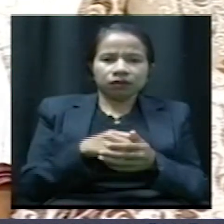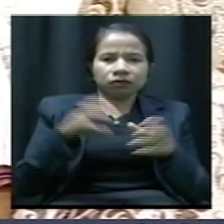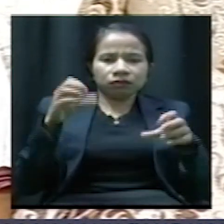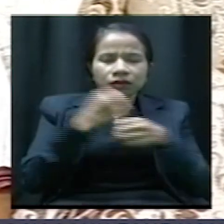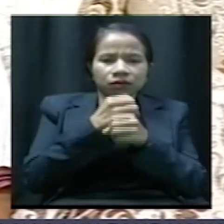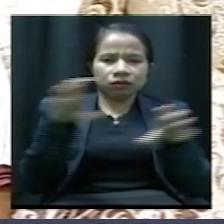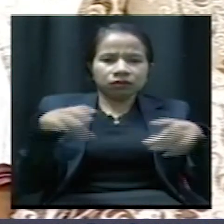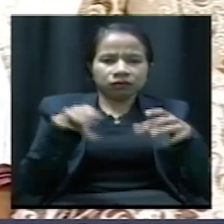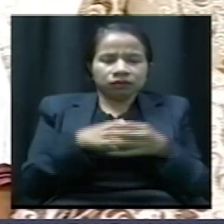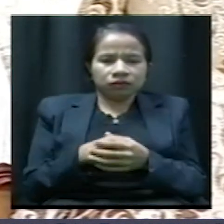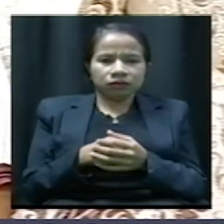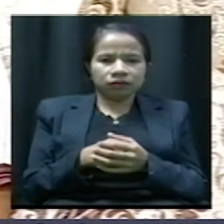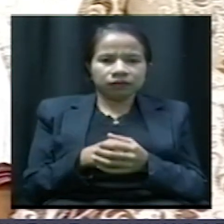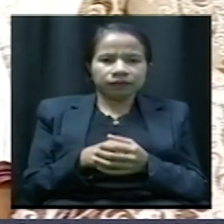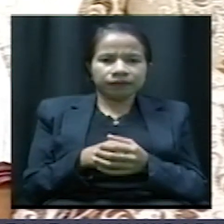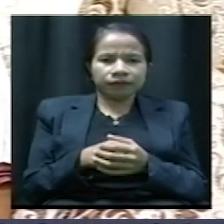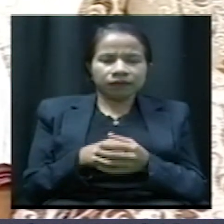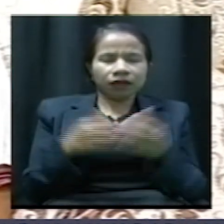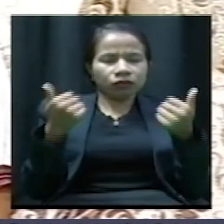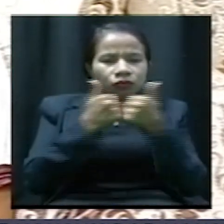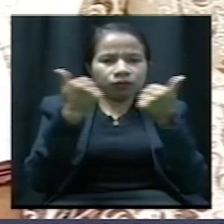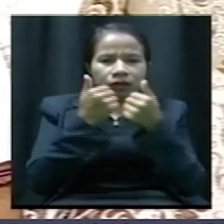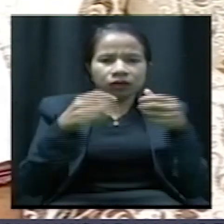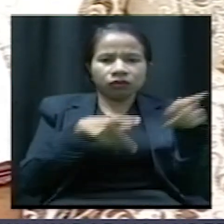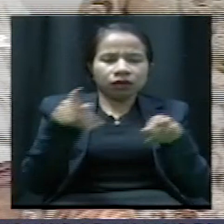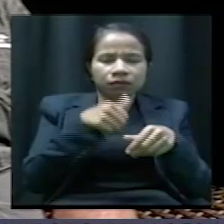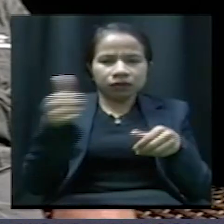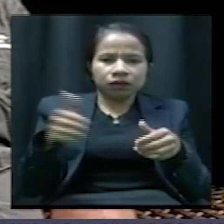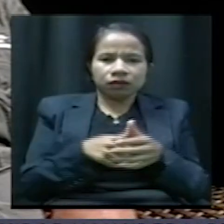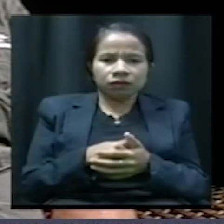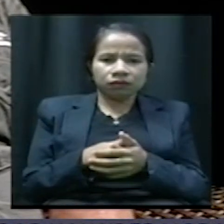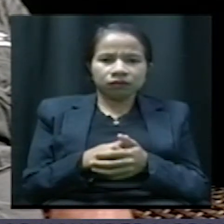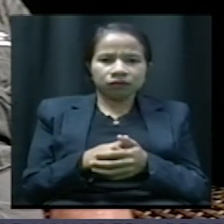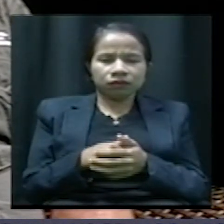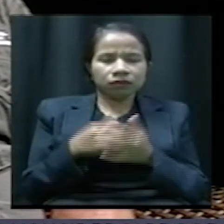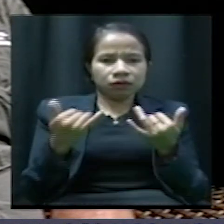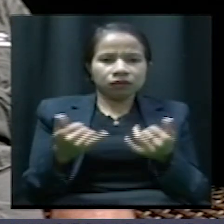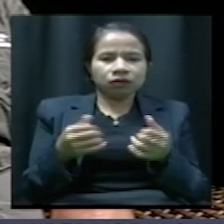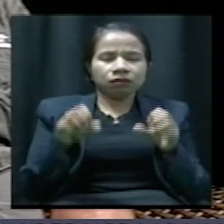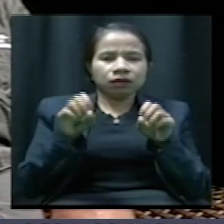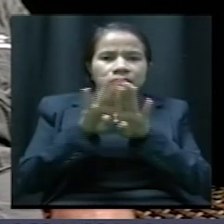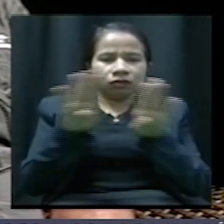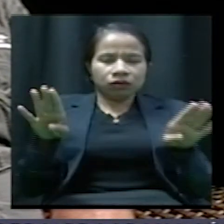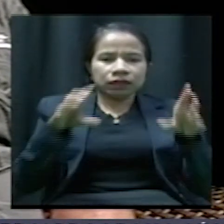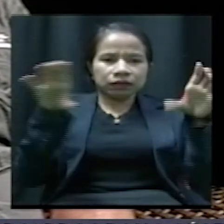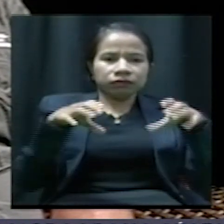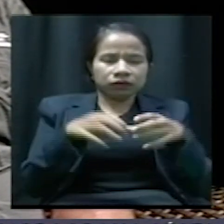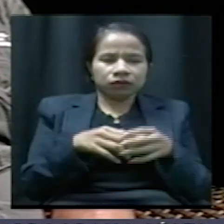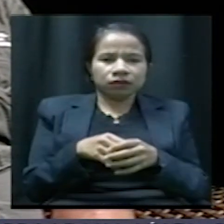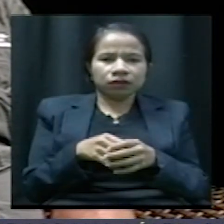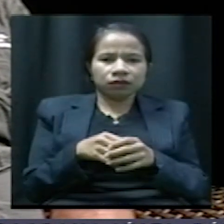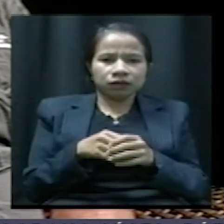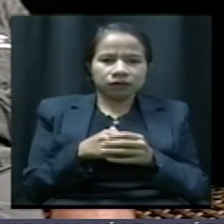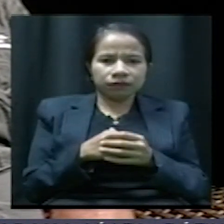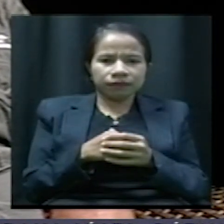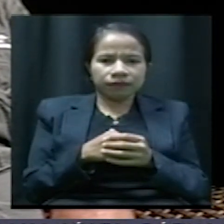aplika hamu tu ko competição. Oh, itu ni situasi nebe maka wen lorong ihe tine rain. Lo ke vaga ida bahadau